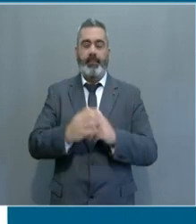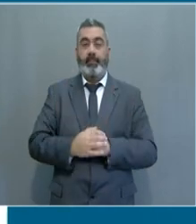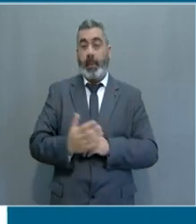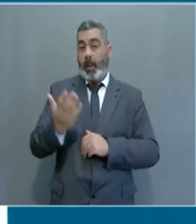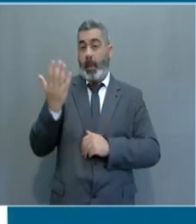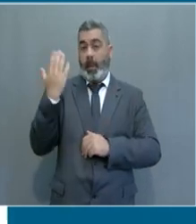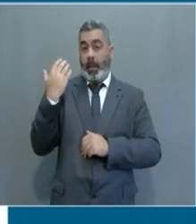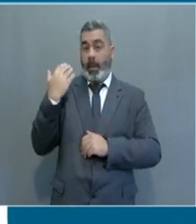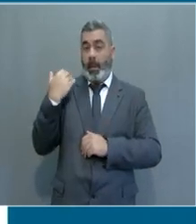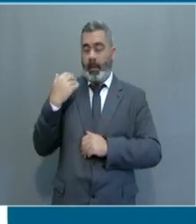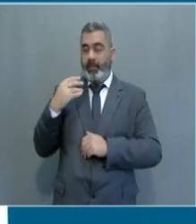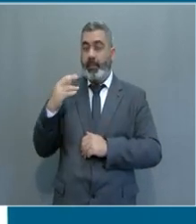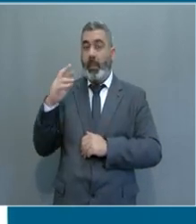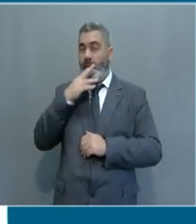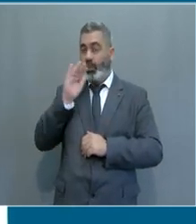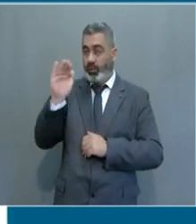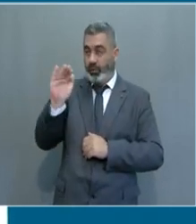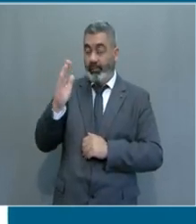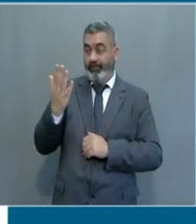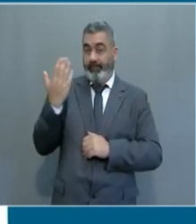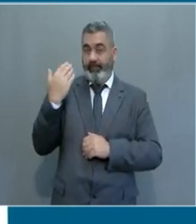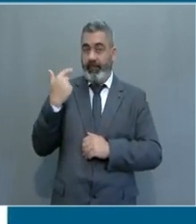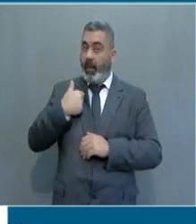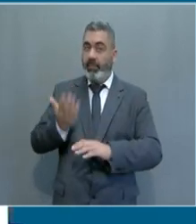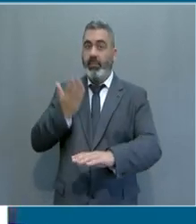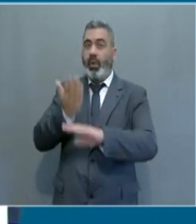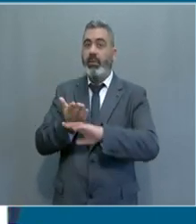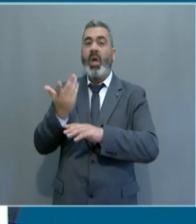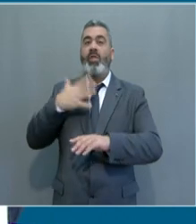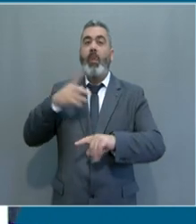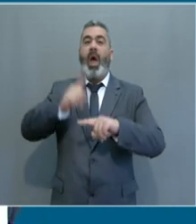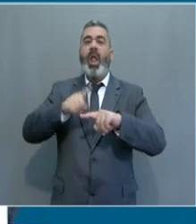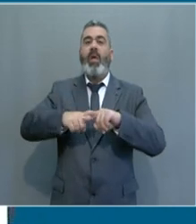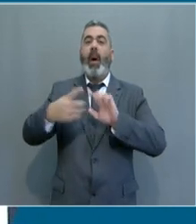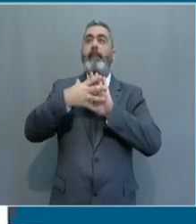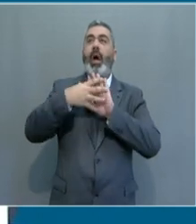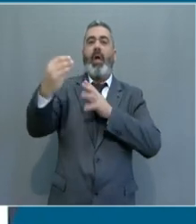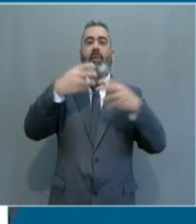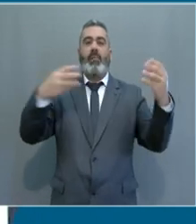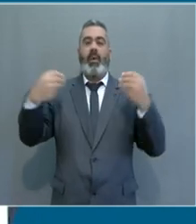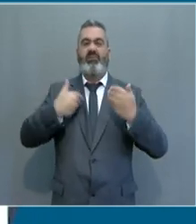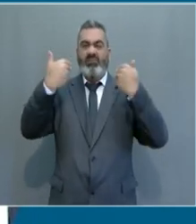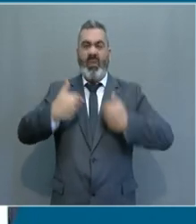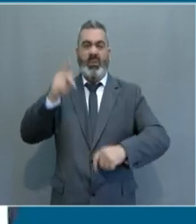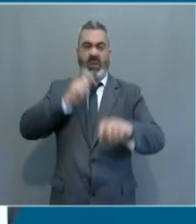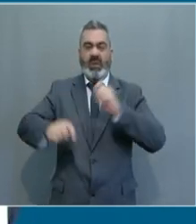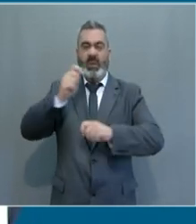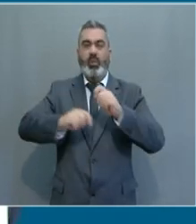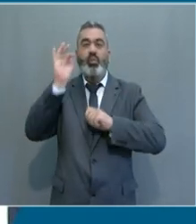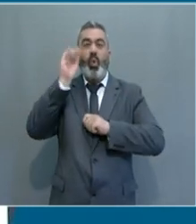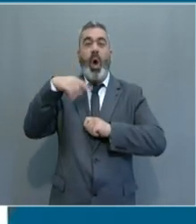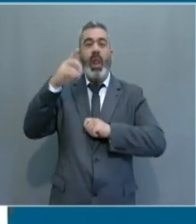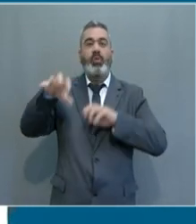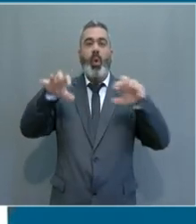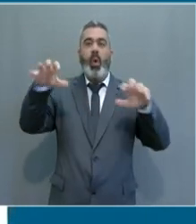τη φιλοδοξία να καταστεί η Ελλάδα πρότυπο πράσινων ανάπτυξης στα επόμενα χρόνια και σήμερα το αποδεικνύουμε στην πράξη ότι αυτό